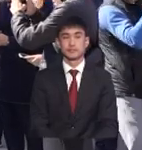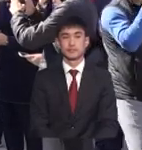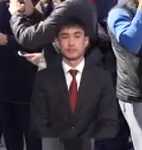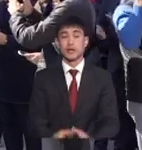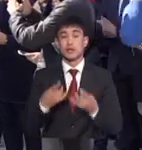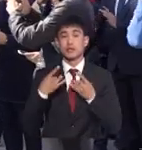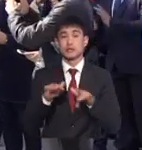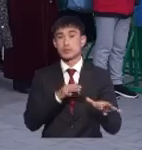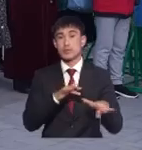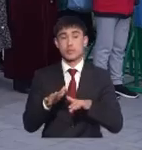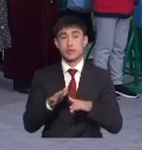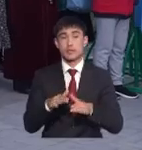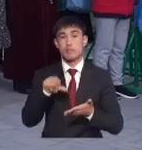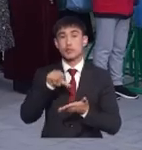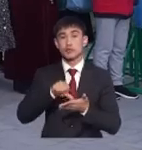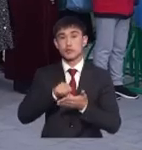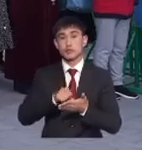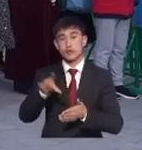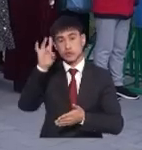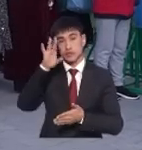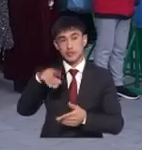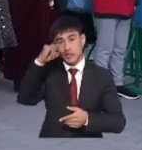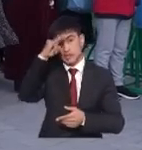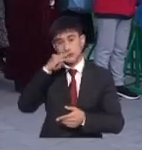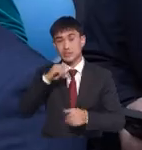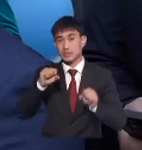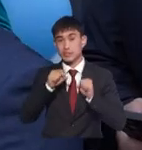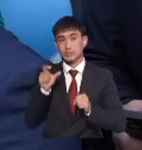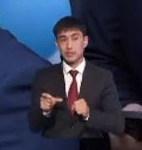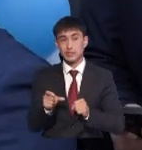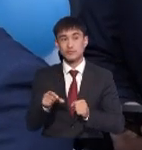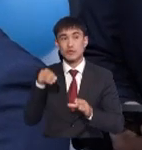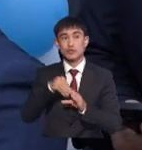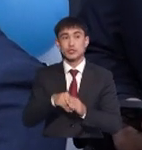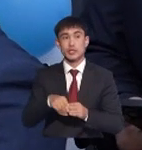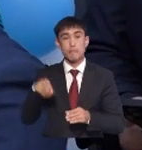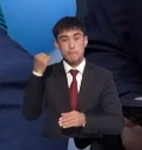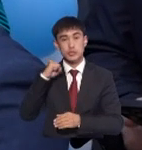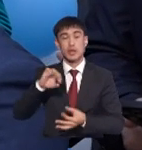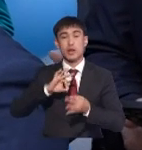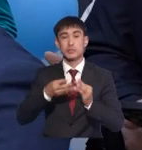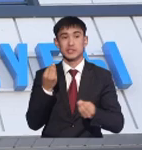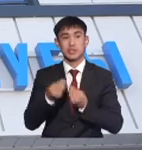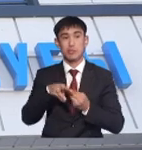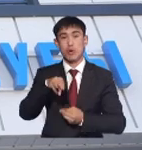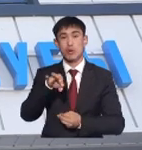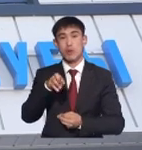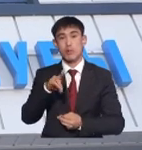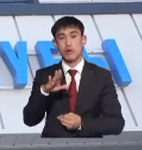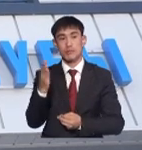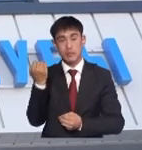На торжественном мероприятии присутствовали известные казахстанские спортсмены, включая призера Олимпийских игр Маулена